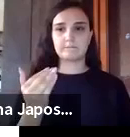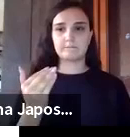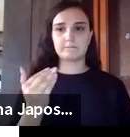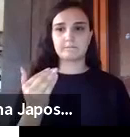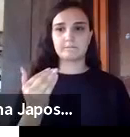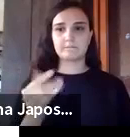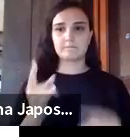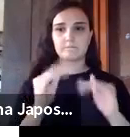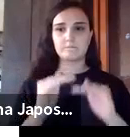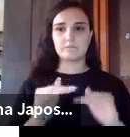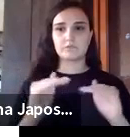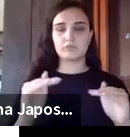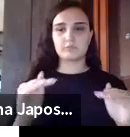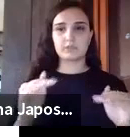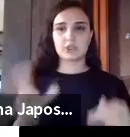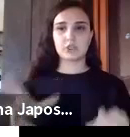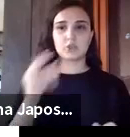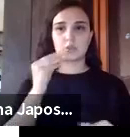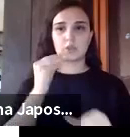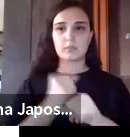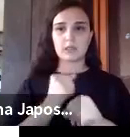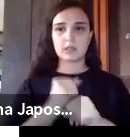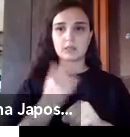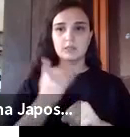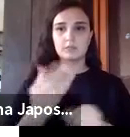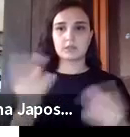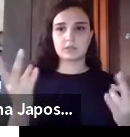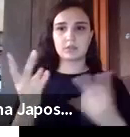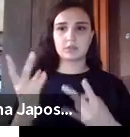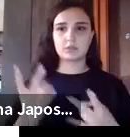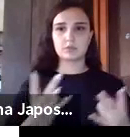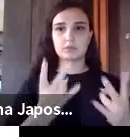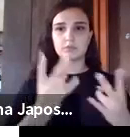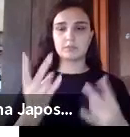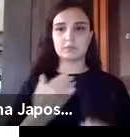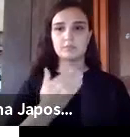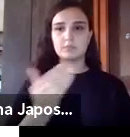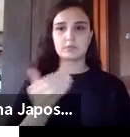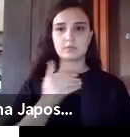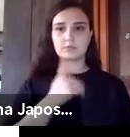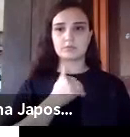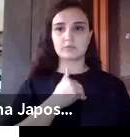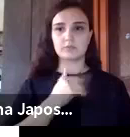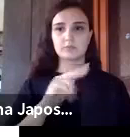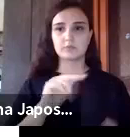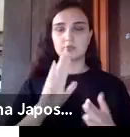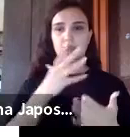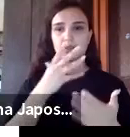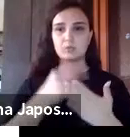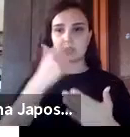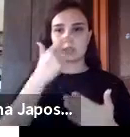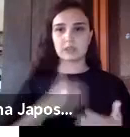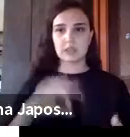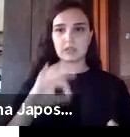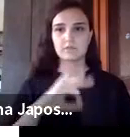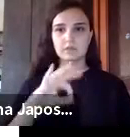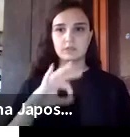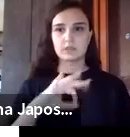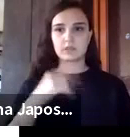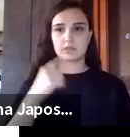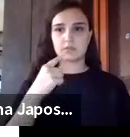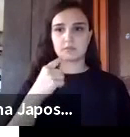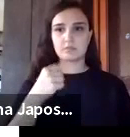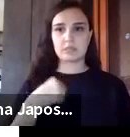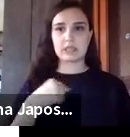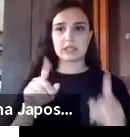ვთქვათ, ბავშვების იგნორირება გააკეთოთ, მათი საჭიროებების, მათი სურვილების და მხოლოდ საკუთარ თავზე გადაერთოთ და თქვათ, რომ იცით რა, ხო მე